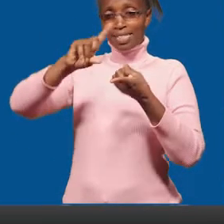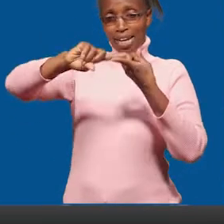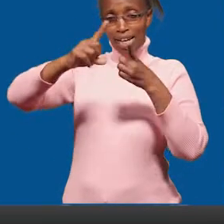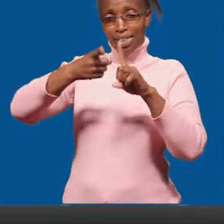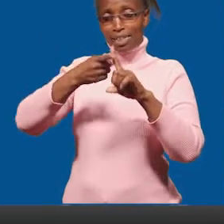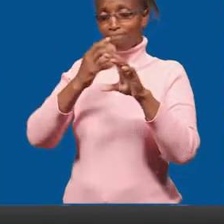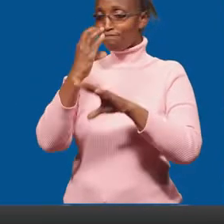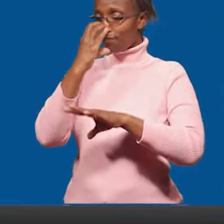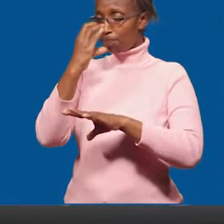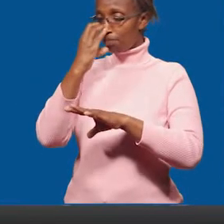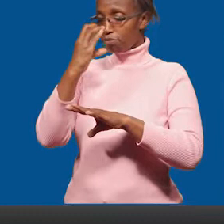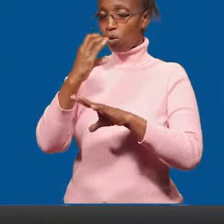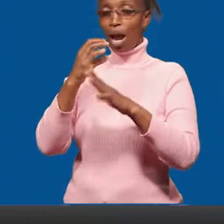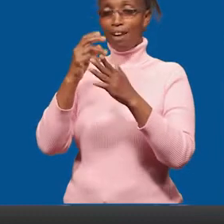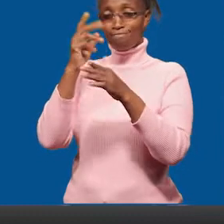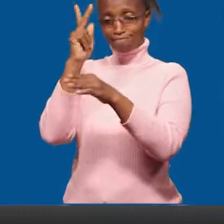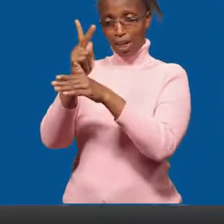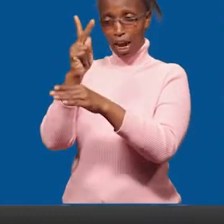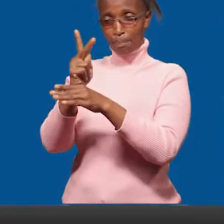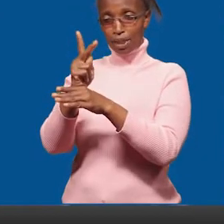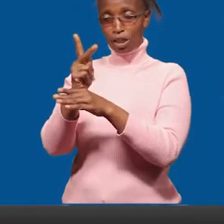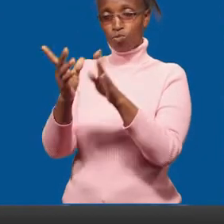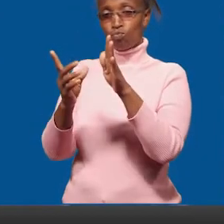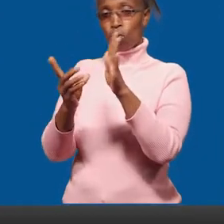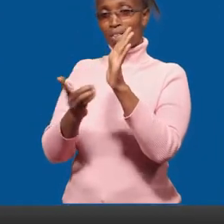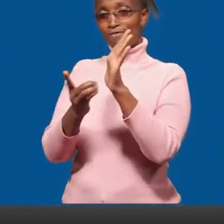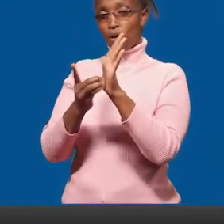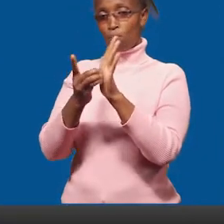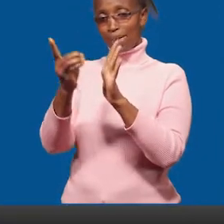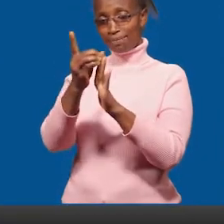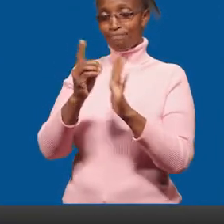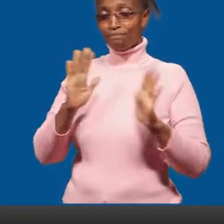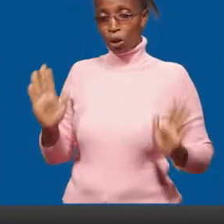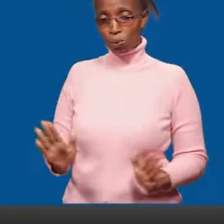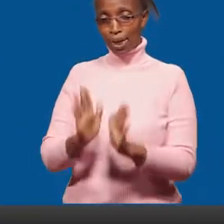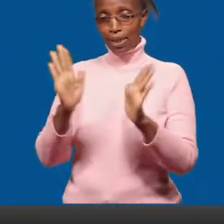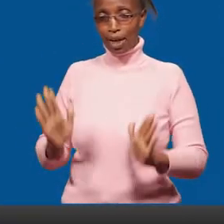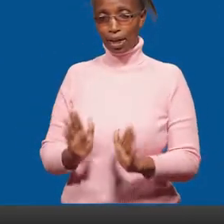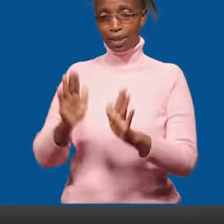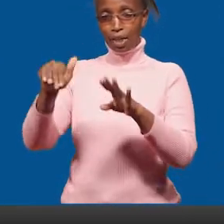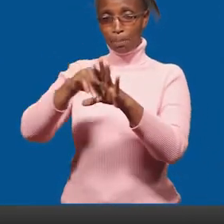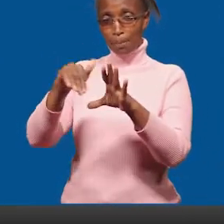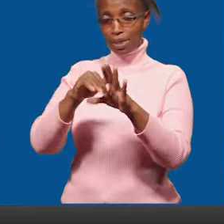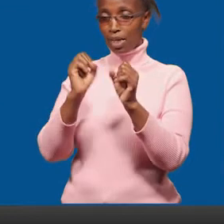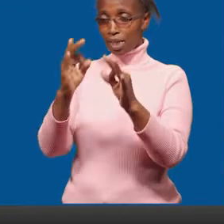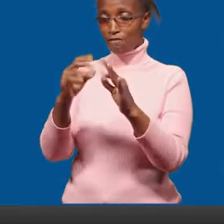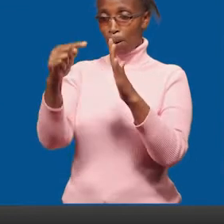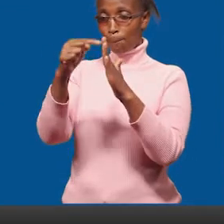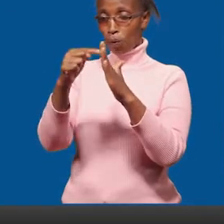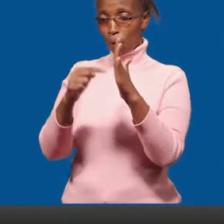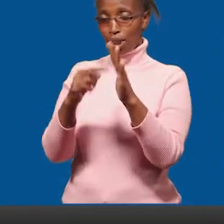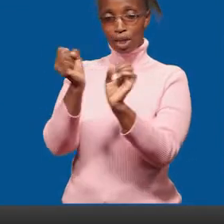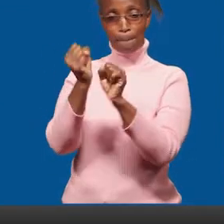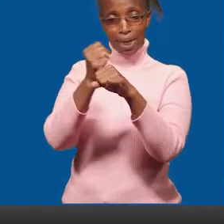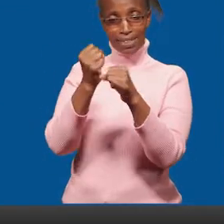Ruto ameweka kuhakikisha kuwa taifa letu linasonga mbele kimaendeleo. What I'll do is I encourage members, if you have made a point that